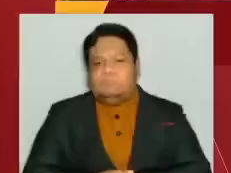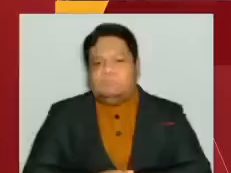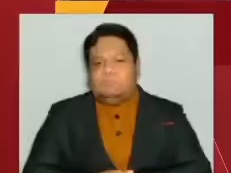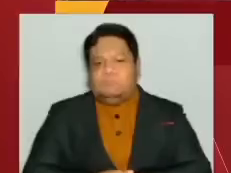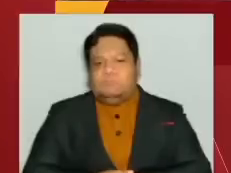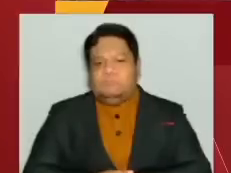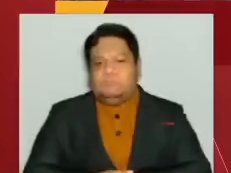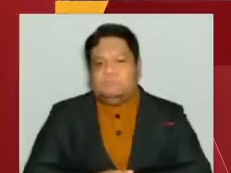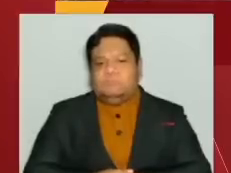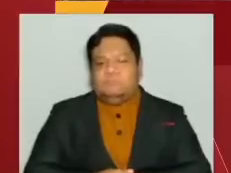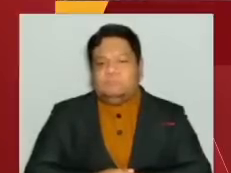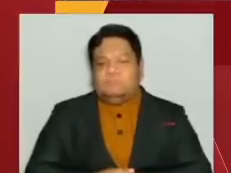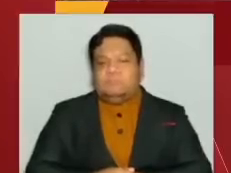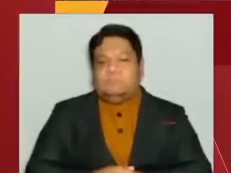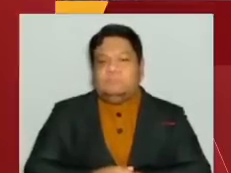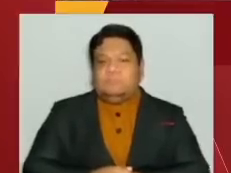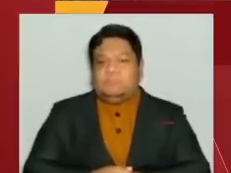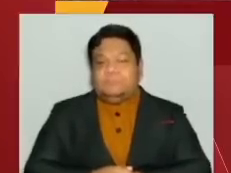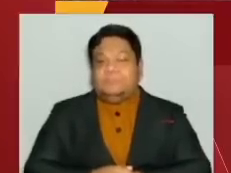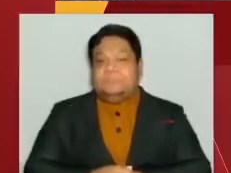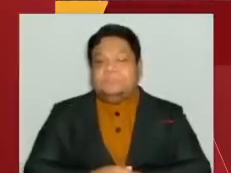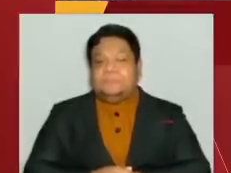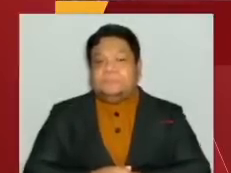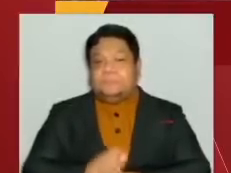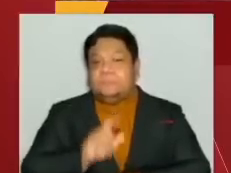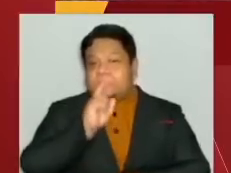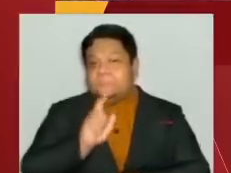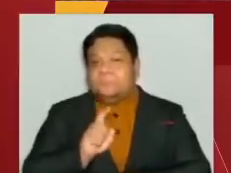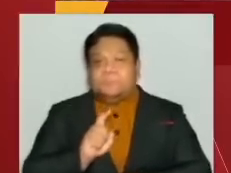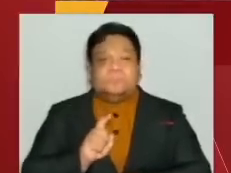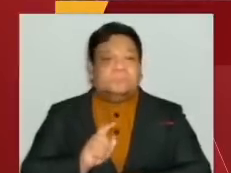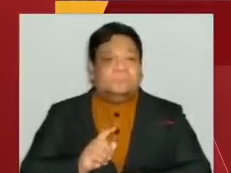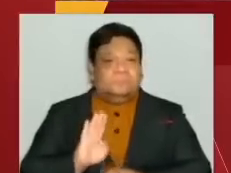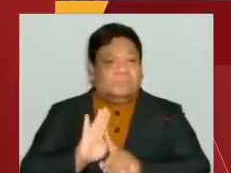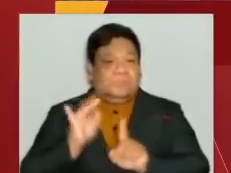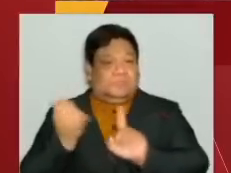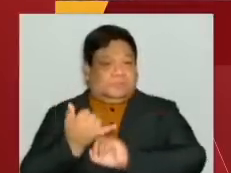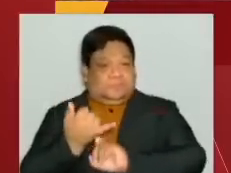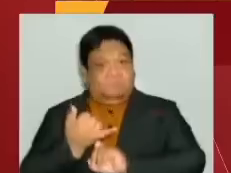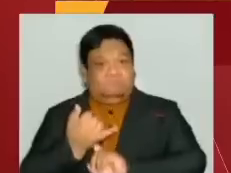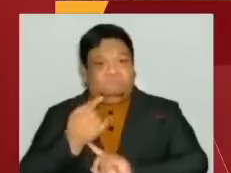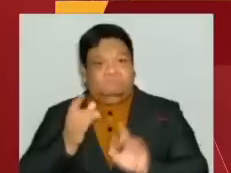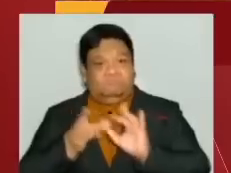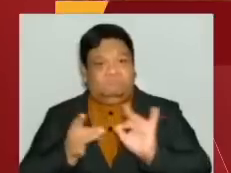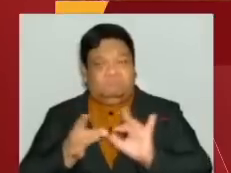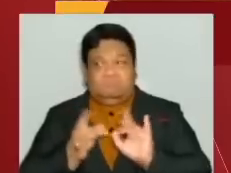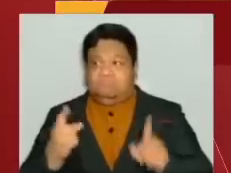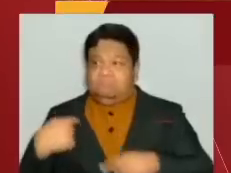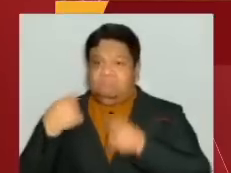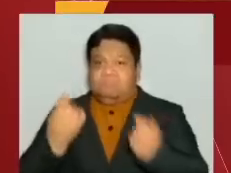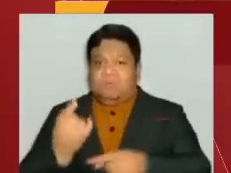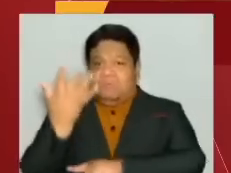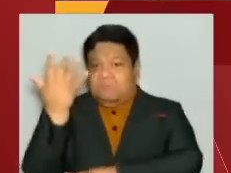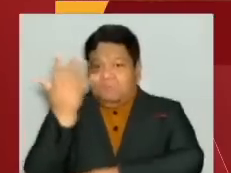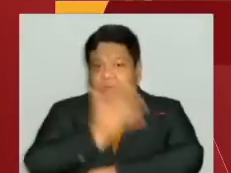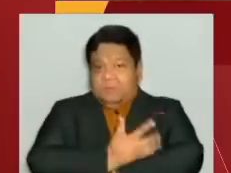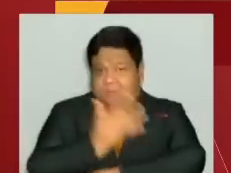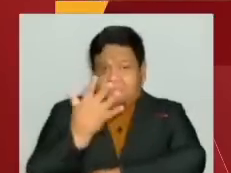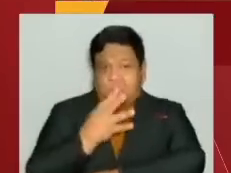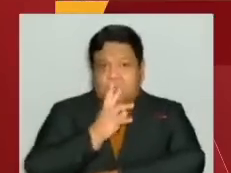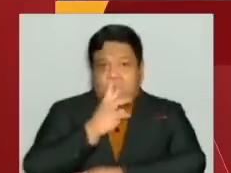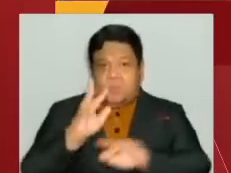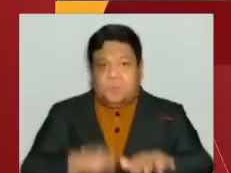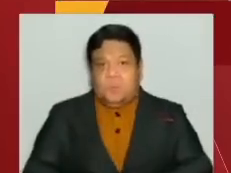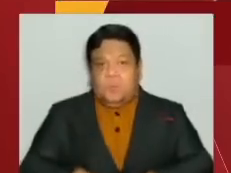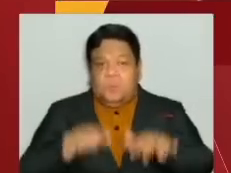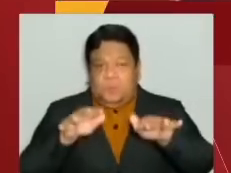Susan, ayon sa mga opisyal ng barangay, ay 5 araw na nabaha dito sa kanilang lugar. At medyo bumaba ng